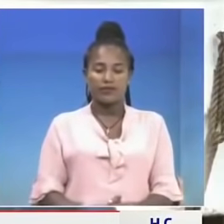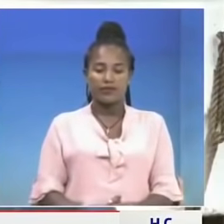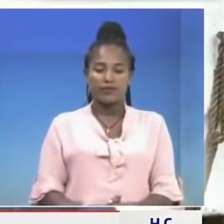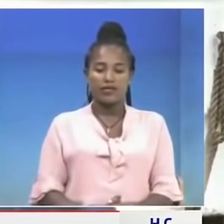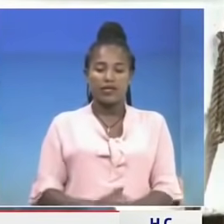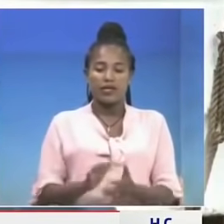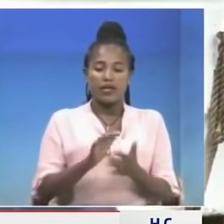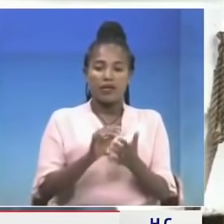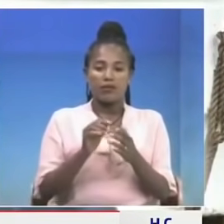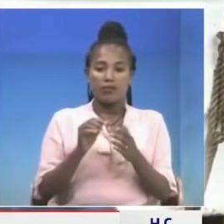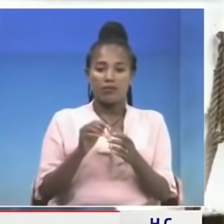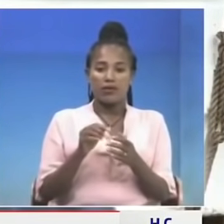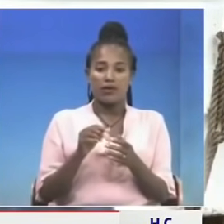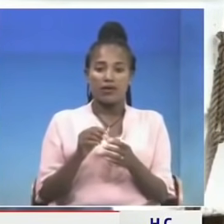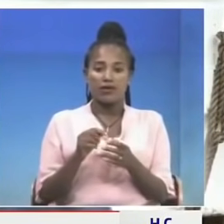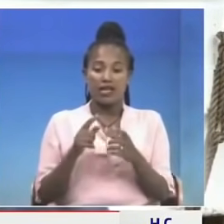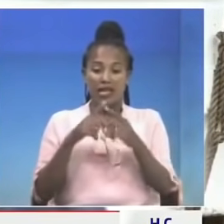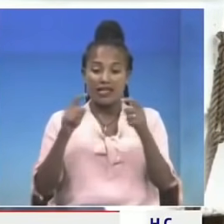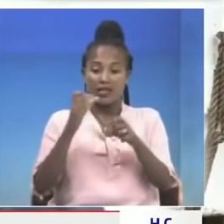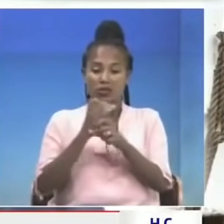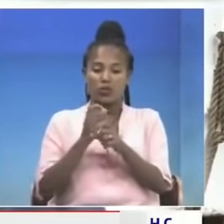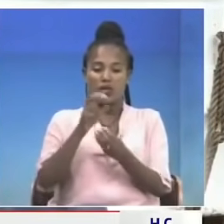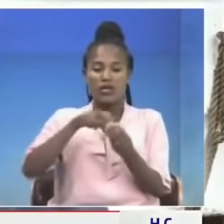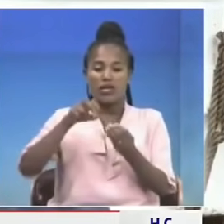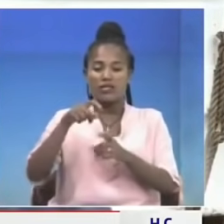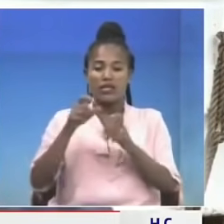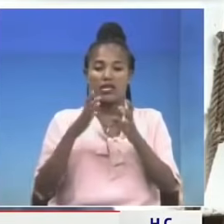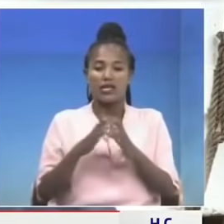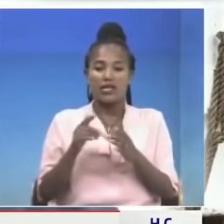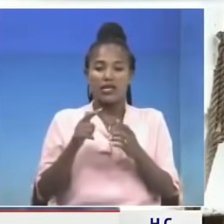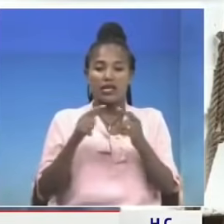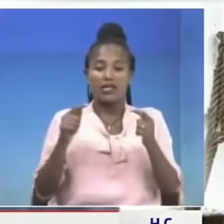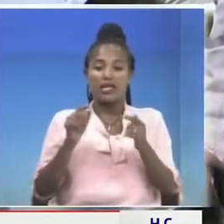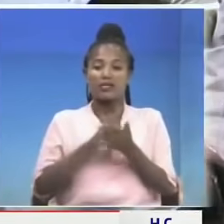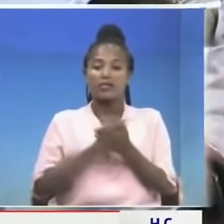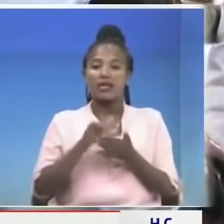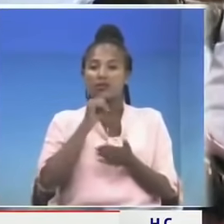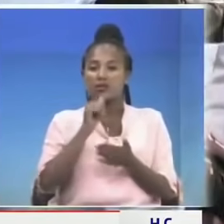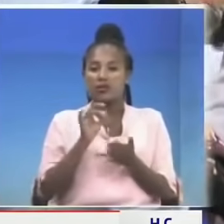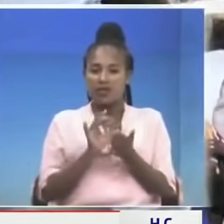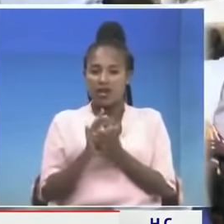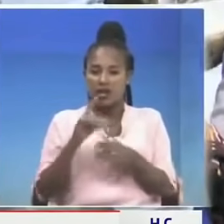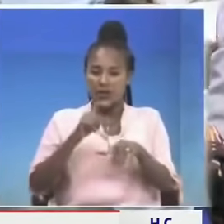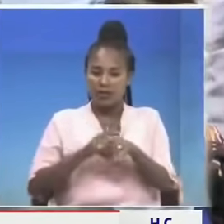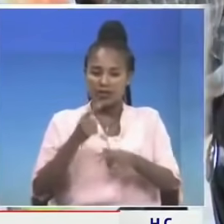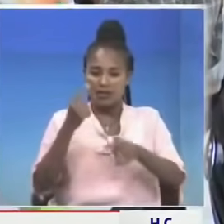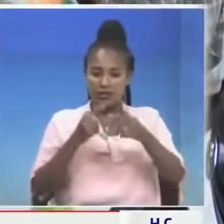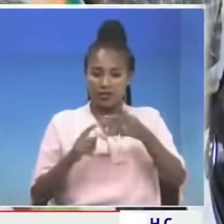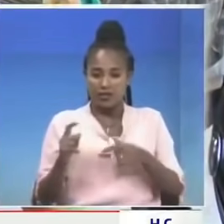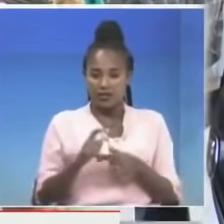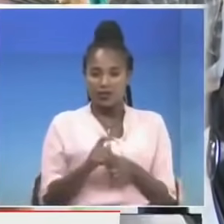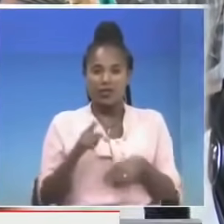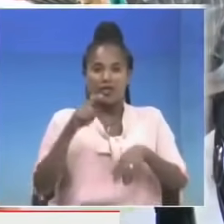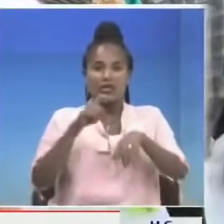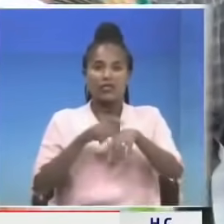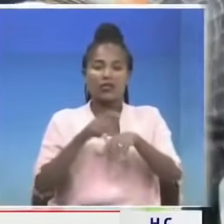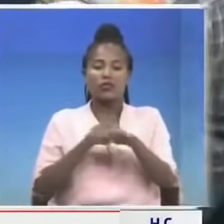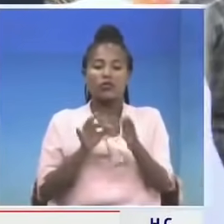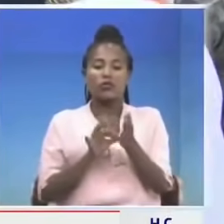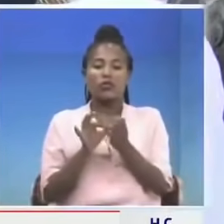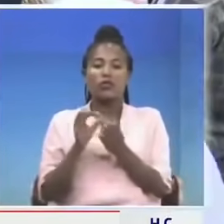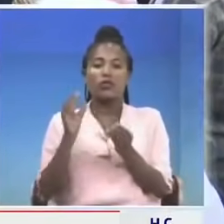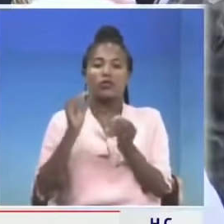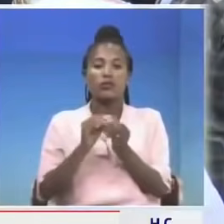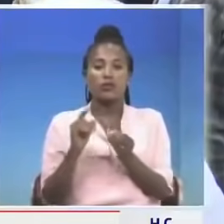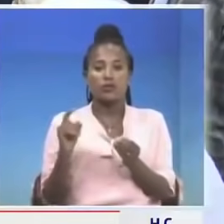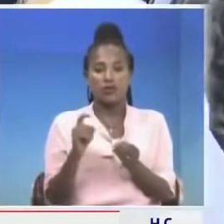የተያዙት ወረዳና ከተማ አስተዳደሮች ከጥላት እስካልጸዱ ድረስ ተፈናቃዩ በየጊዜው እየመጣ ስለሆነ ከጊዜ ወደ ጊዜ ቁጥሩም እየጨመረ